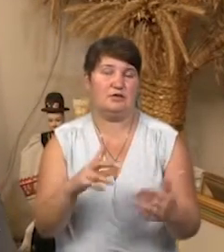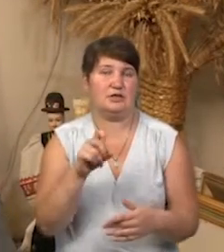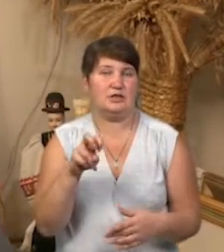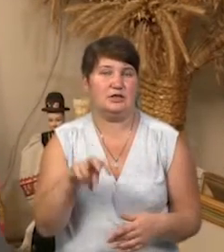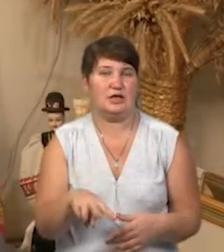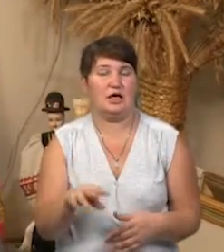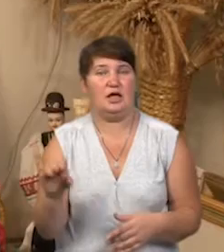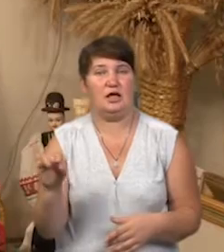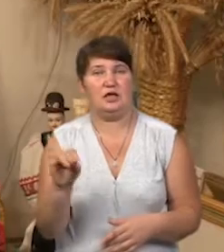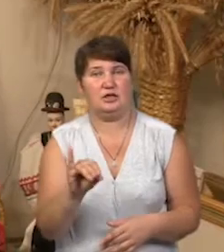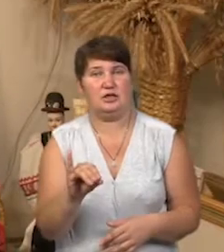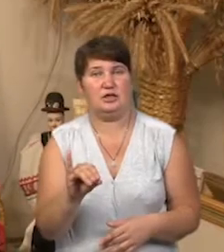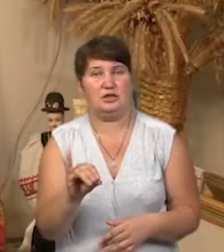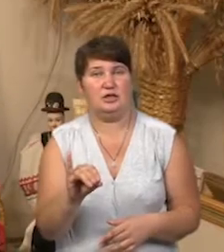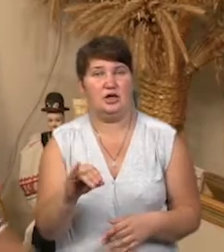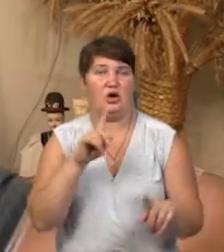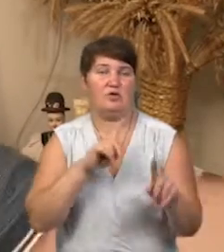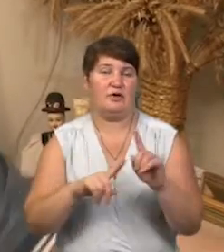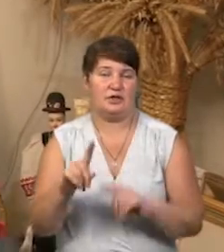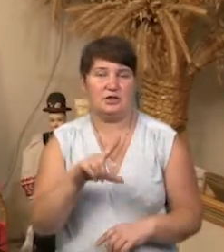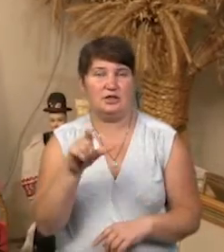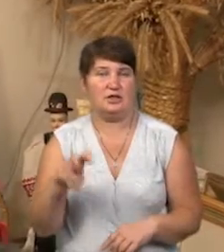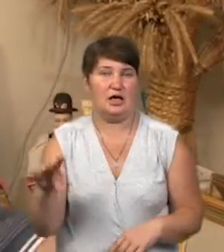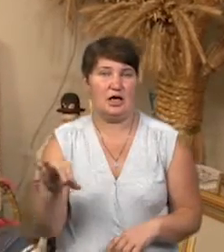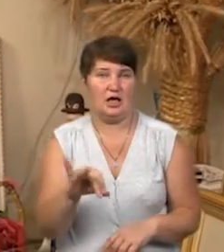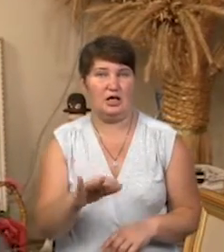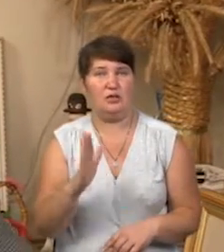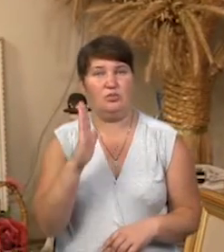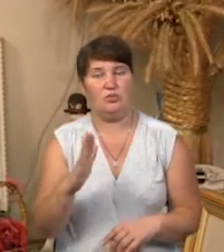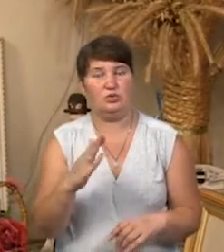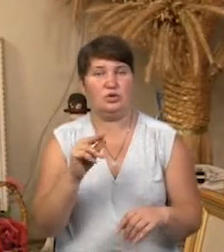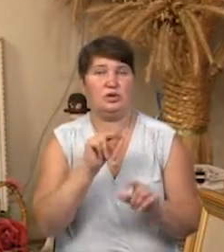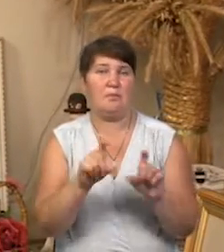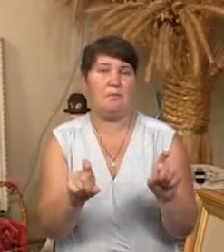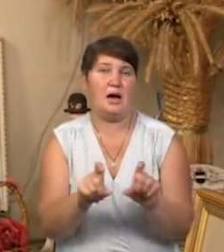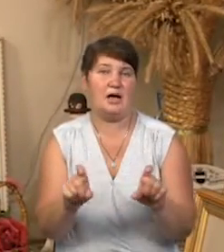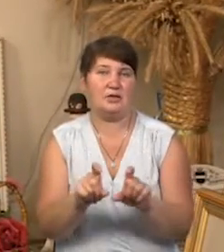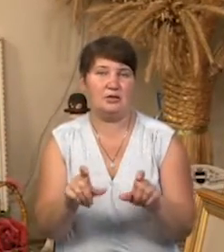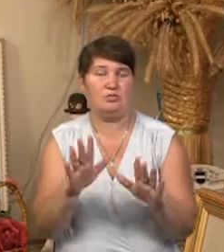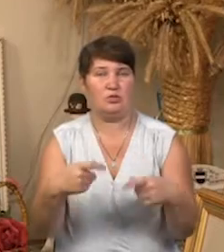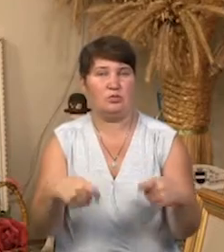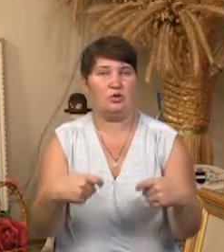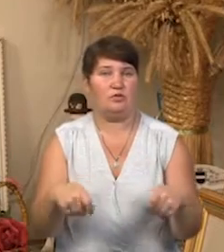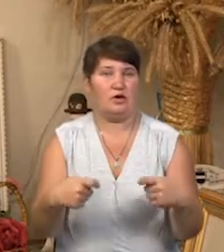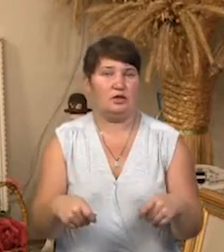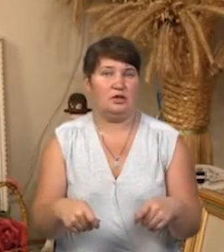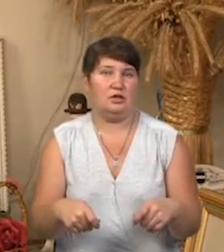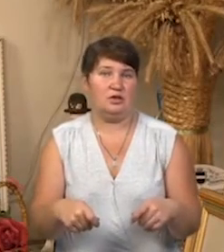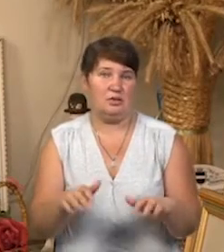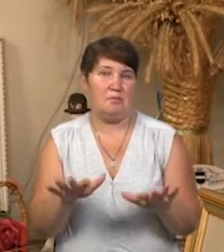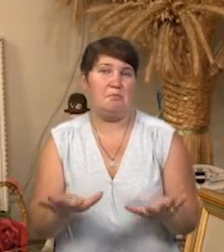і конференційні зали. Так, і будуть якісь магазинчики, де будуть продавати, мати можливість продавати